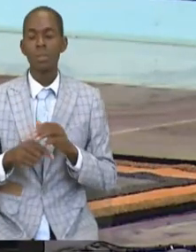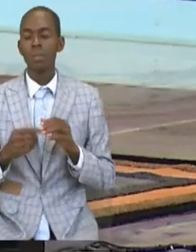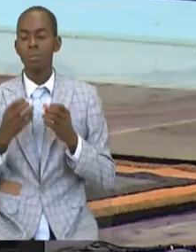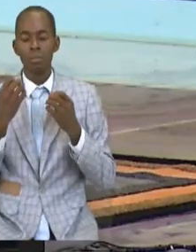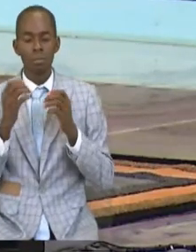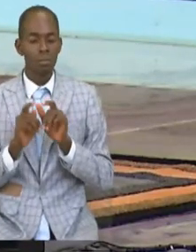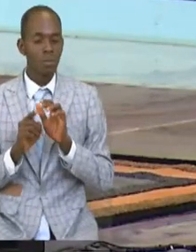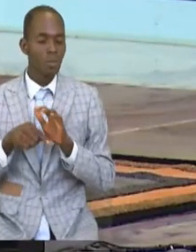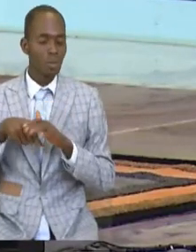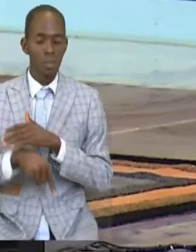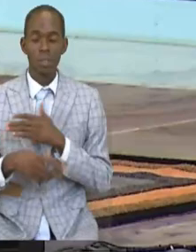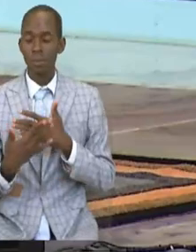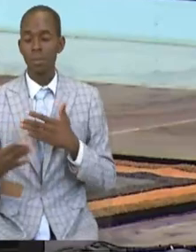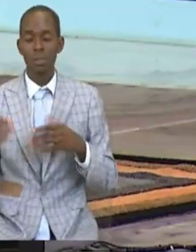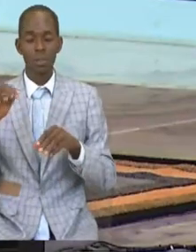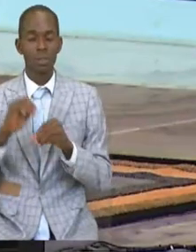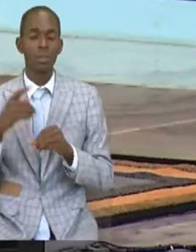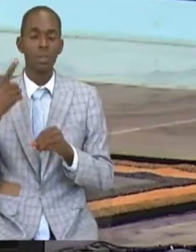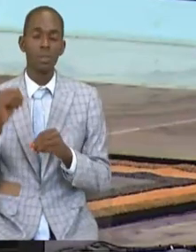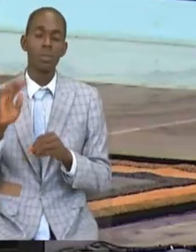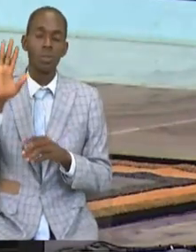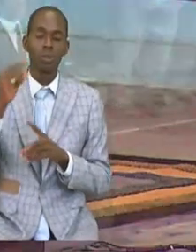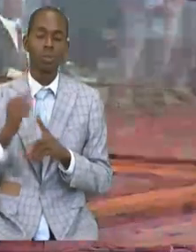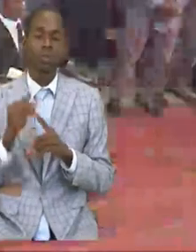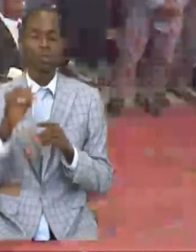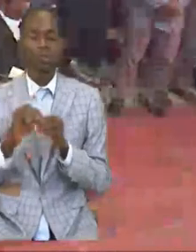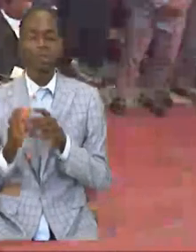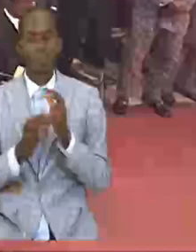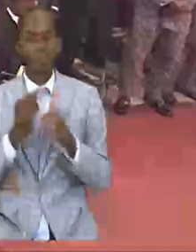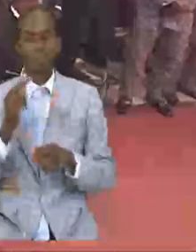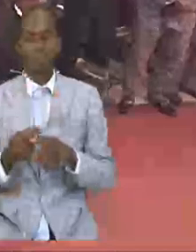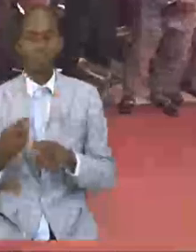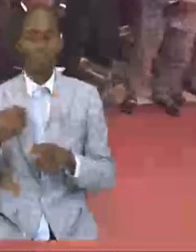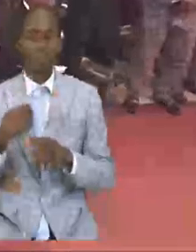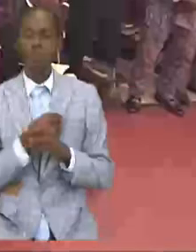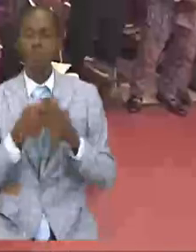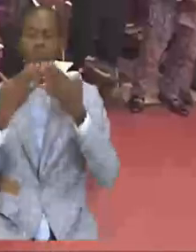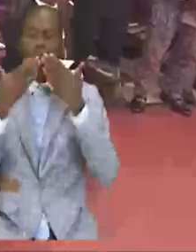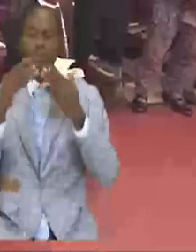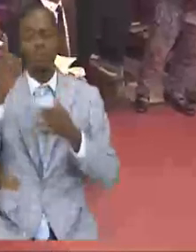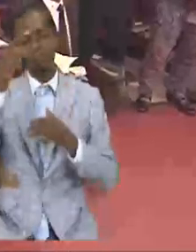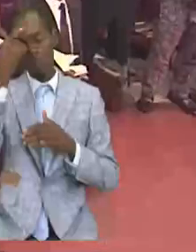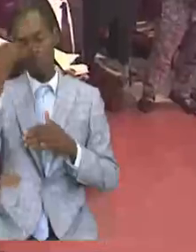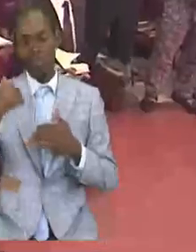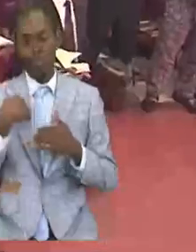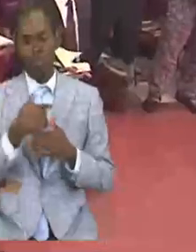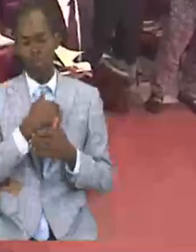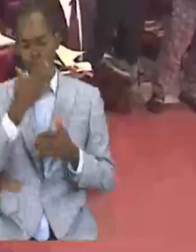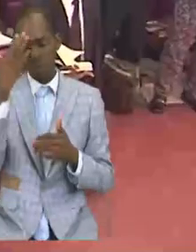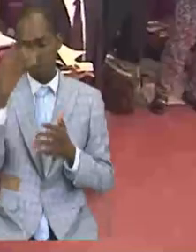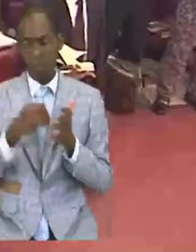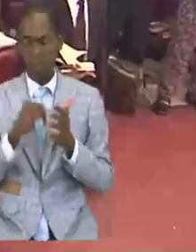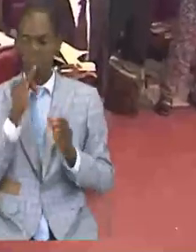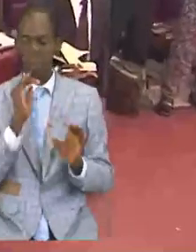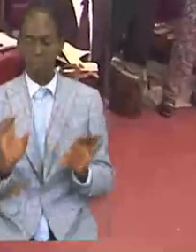de plus grandes bénédictions du Seigneur au nom de Jésus-Christ. Nous te remercions parce que c'est